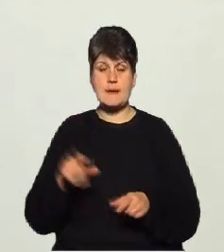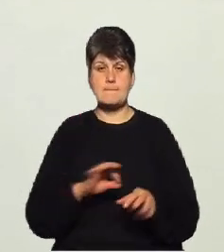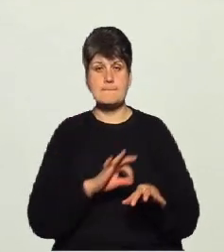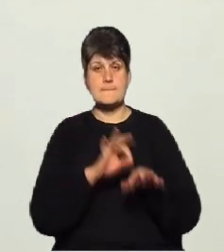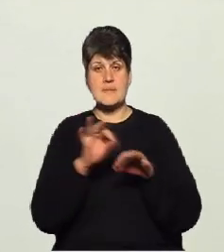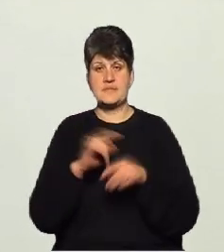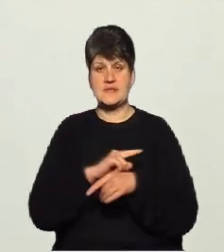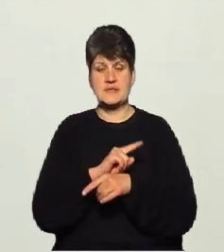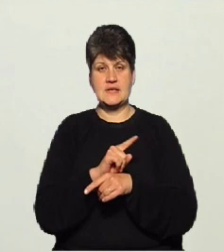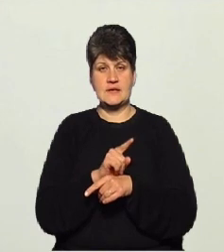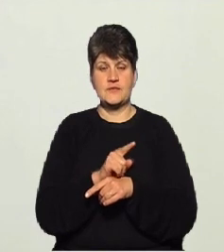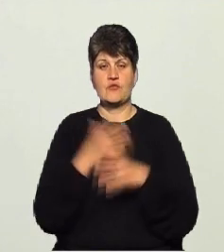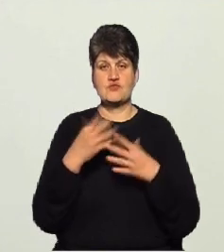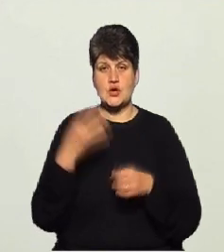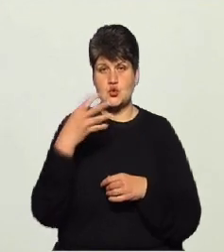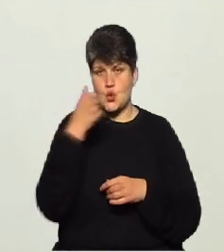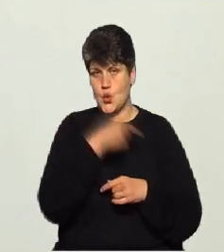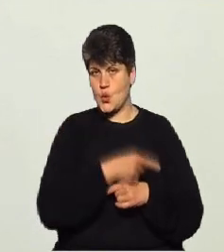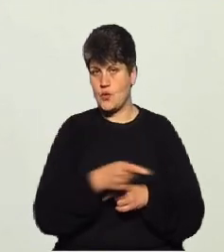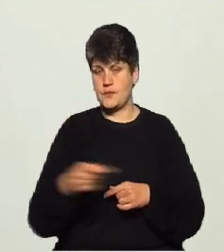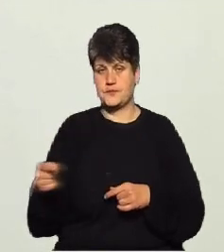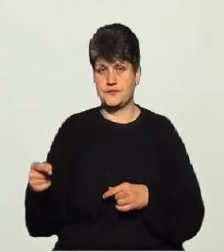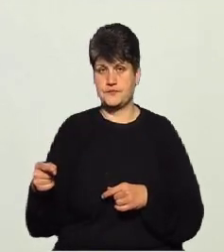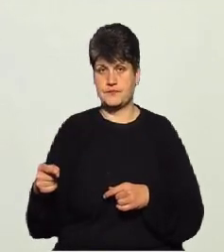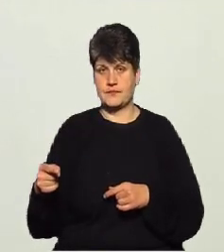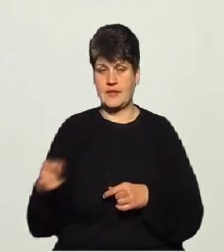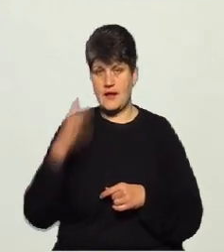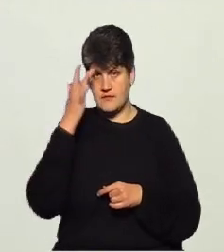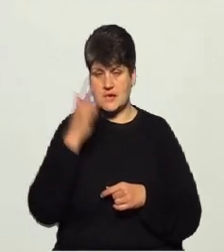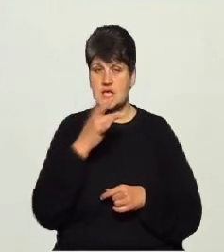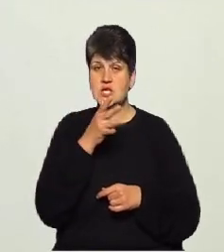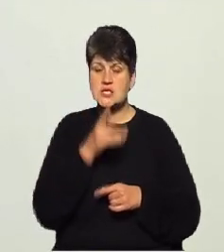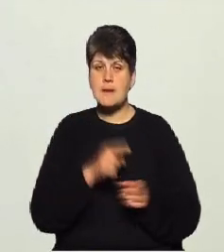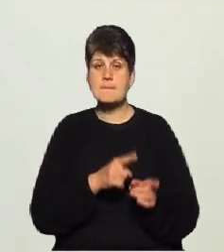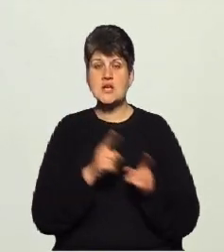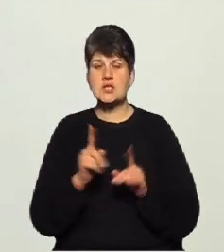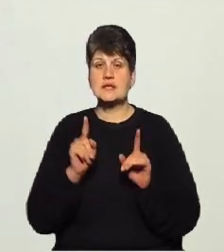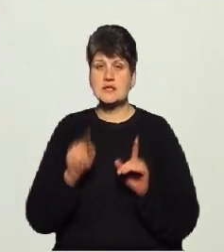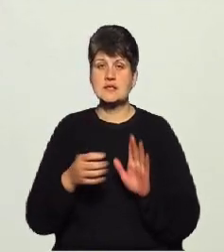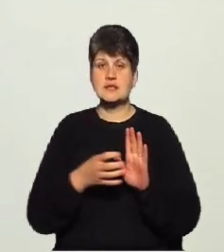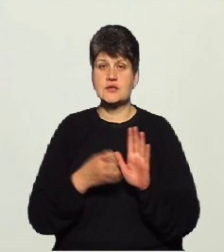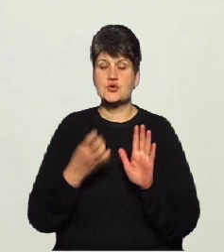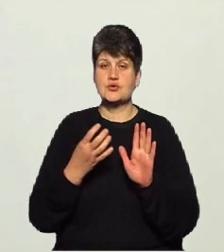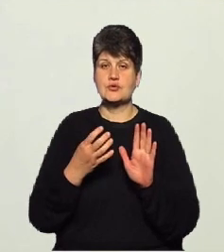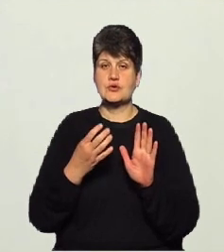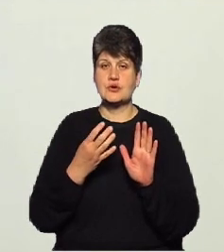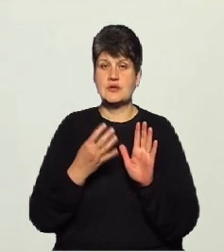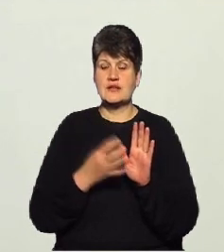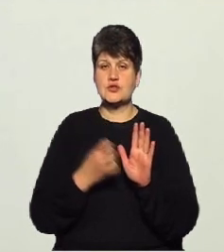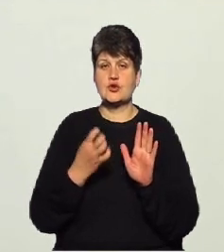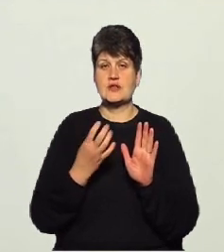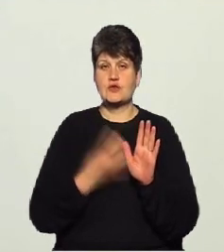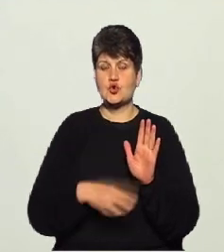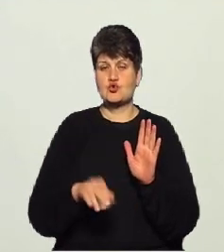40 років поспіль. А на літній час перейшли лише у 1996 році з метою